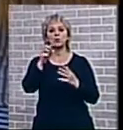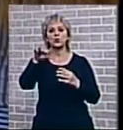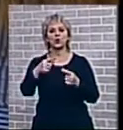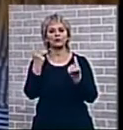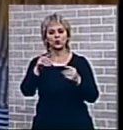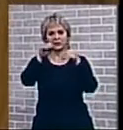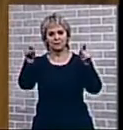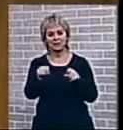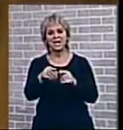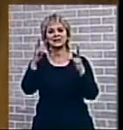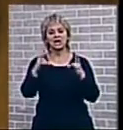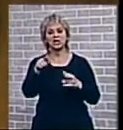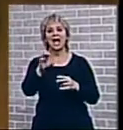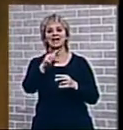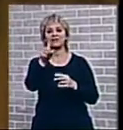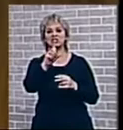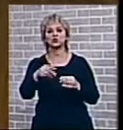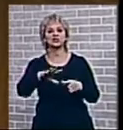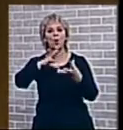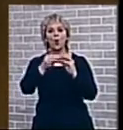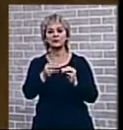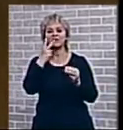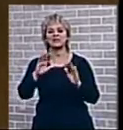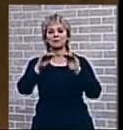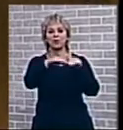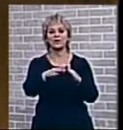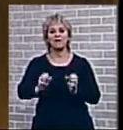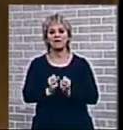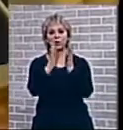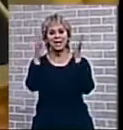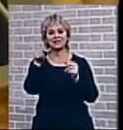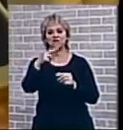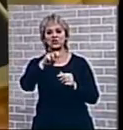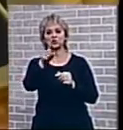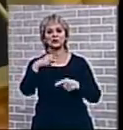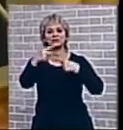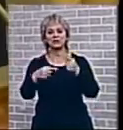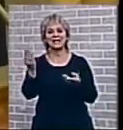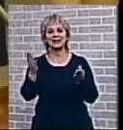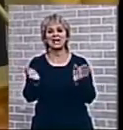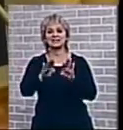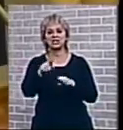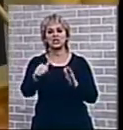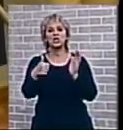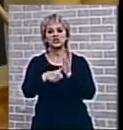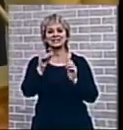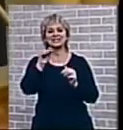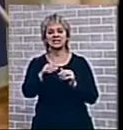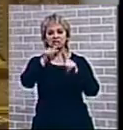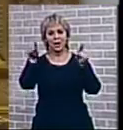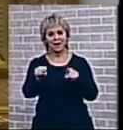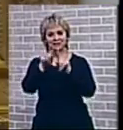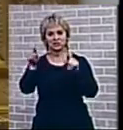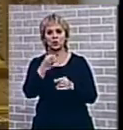план трагедии, то у Айвазовского общий вид с моря на вулкан Везувий. Творческое наследие Айвазовского – около 6000